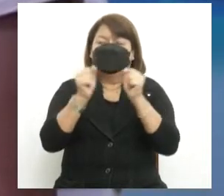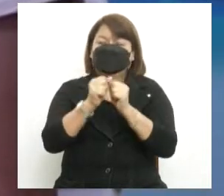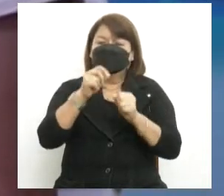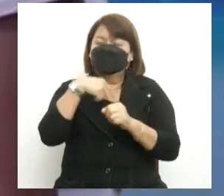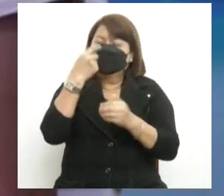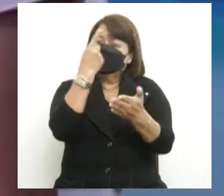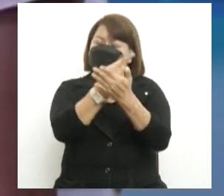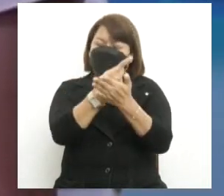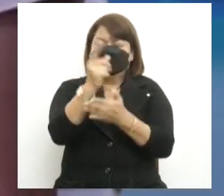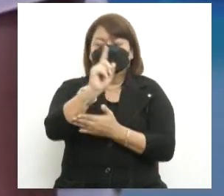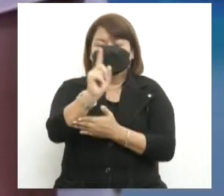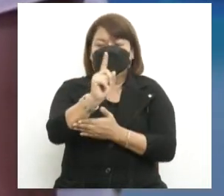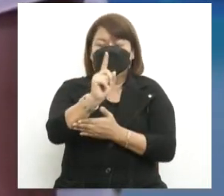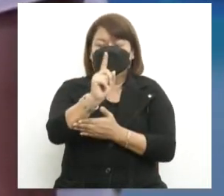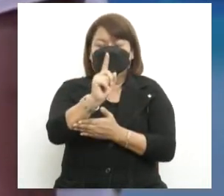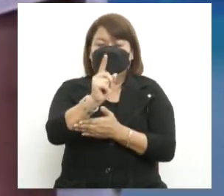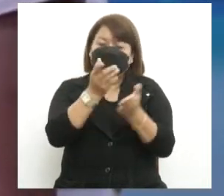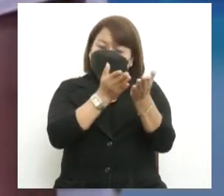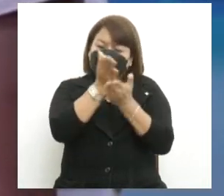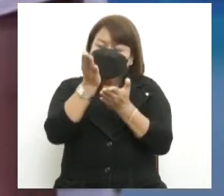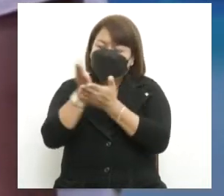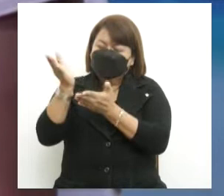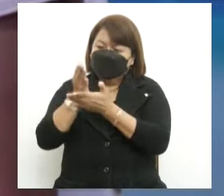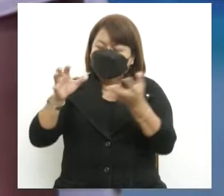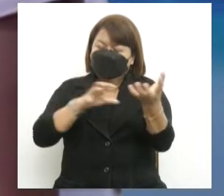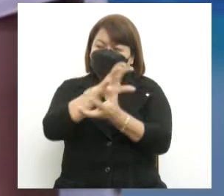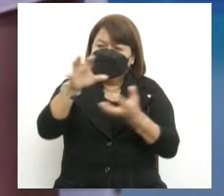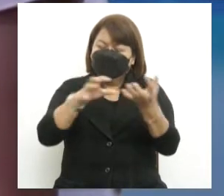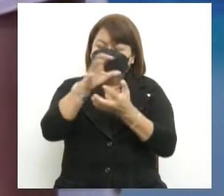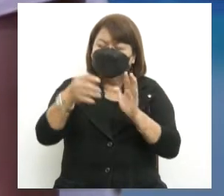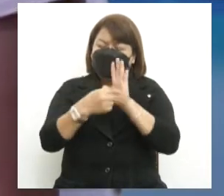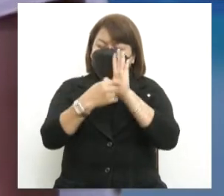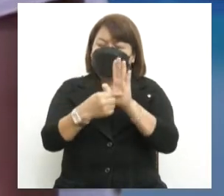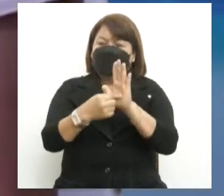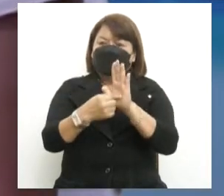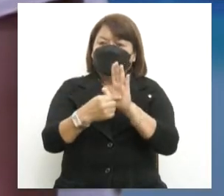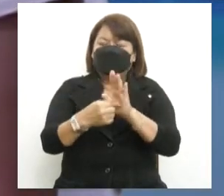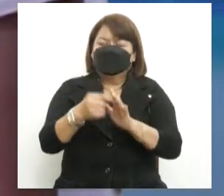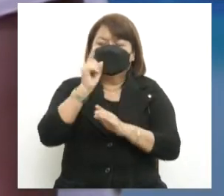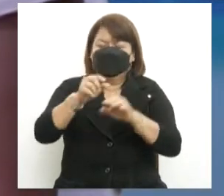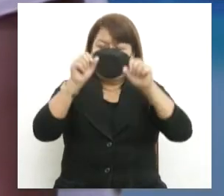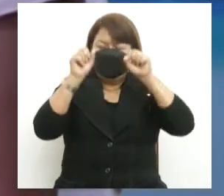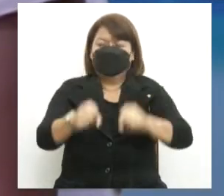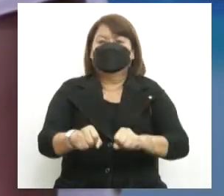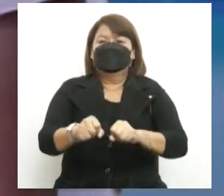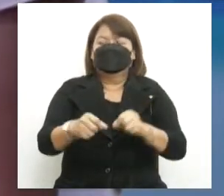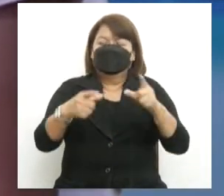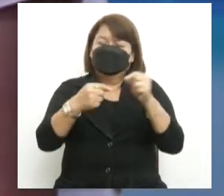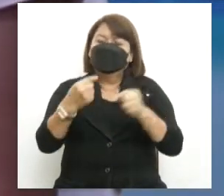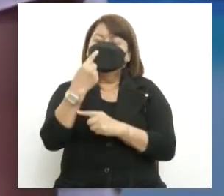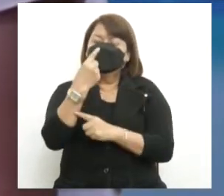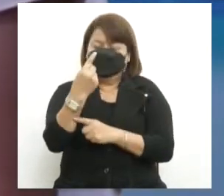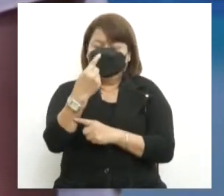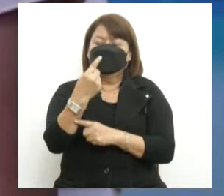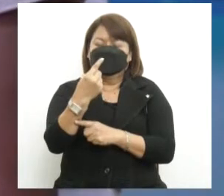านไหนบ้างและแต่ละด้านผสมประสานแสดงกันออกมาเป็นความสามารถเฉพาะเรื่องใดเรื่องหนึ่งเ